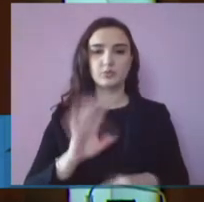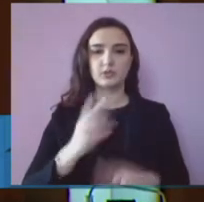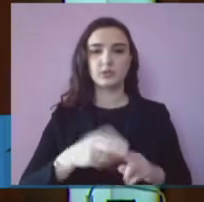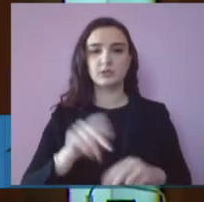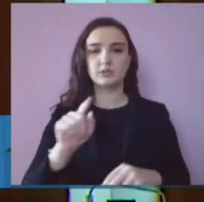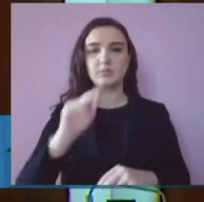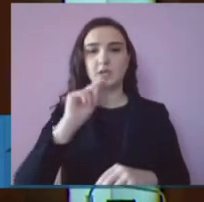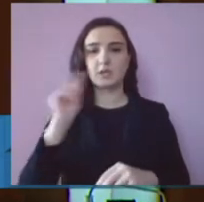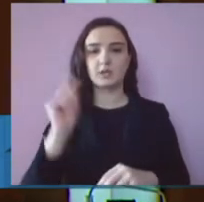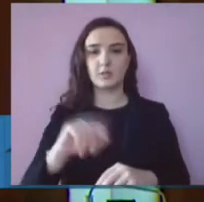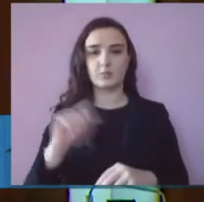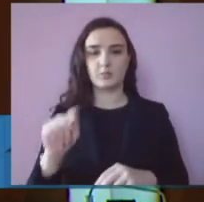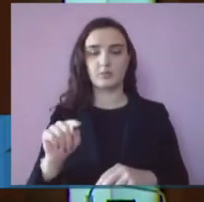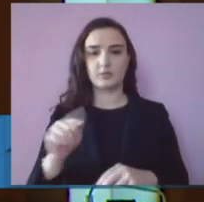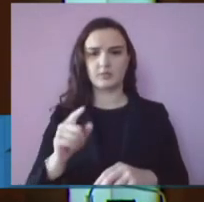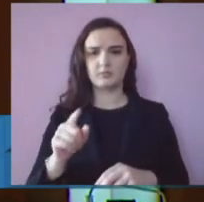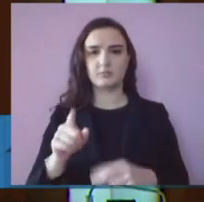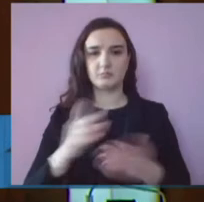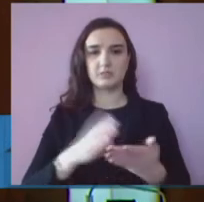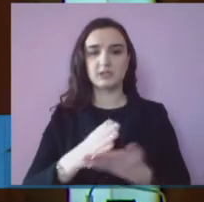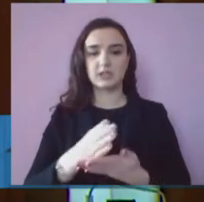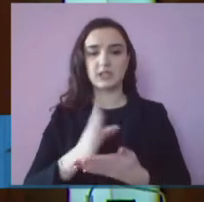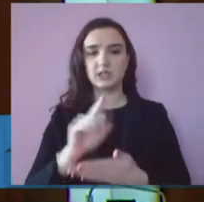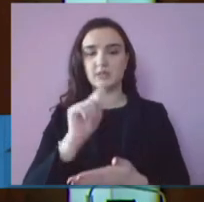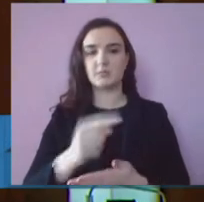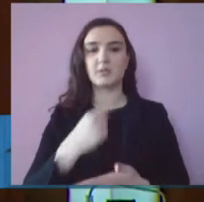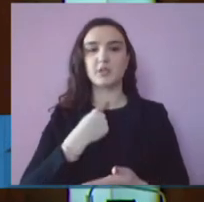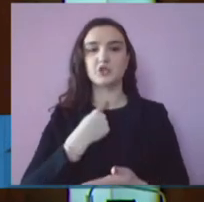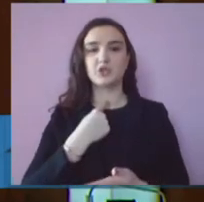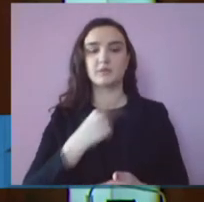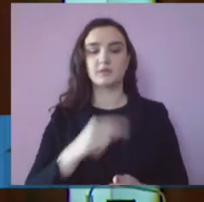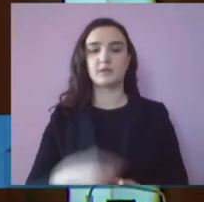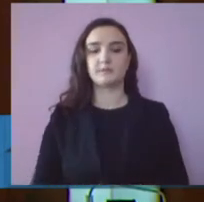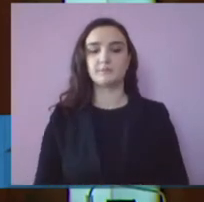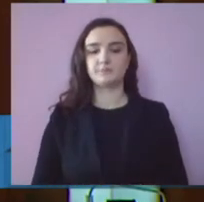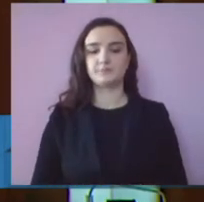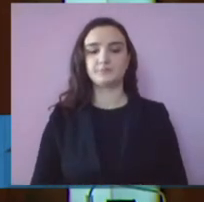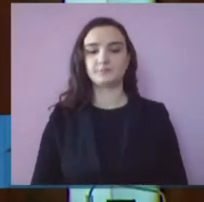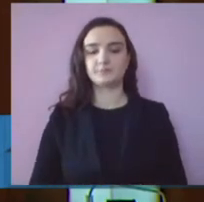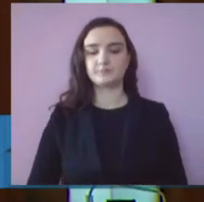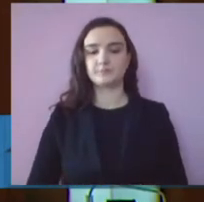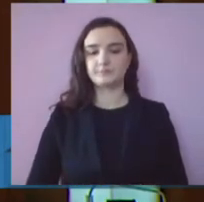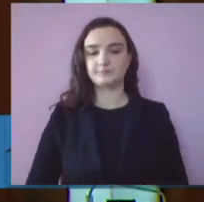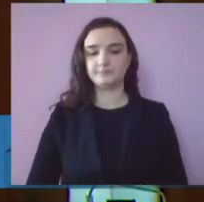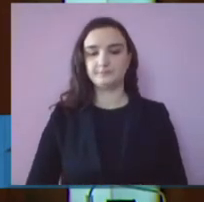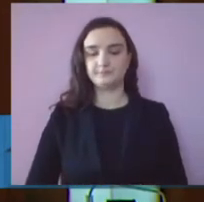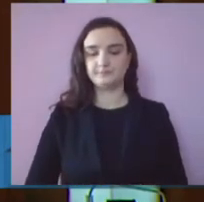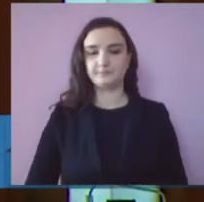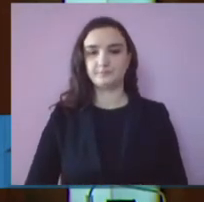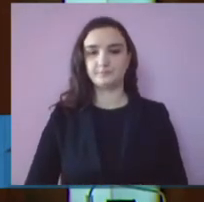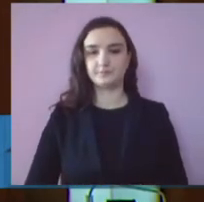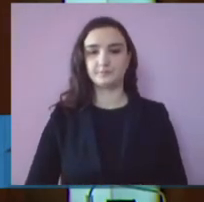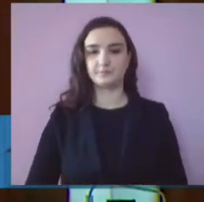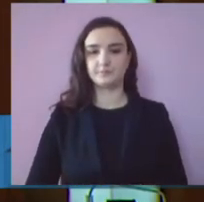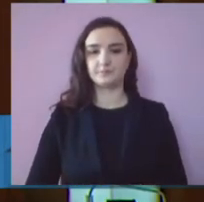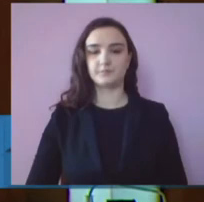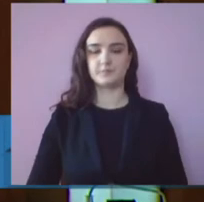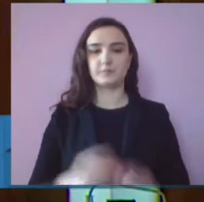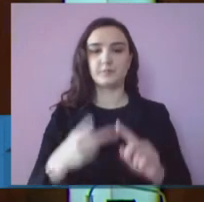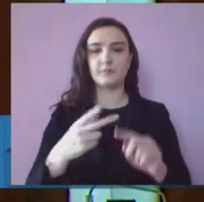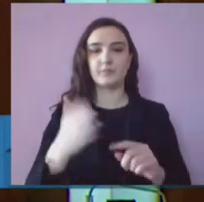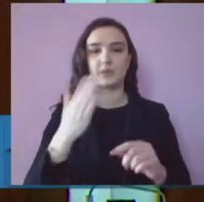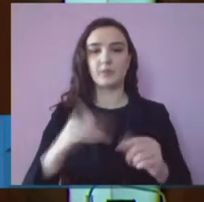რომელიც მიზანში ამოიღებს ფარისებრ ჯირკვალს, ანუ რომლის სამიზნედაც იქცევა ფარისებრ ჯირკვალი. Და მეორე